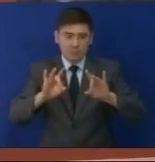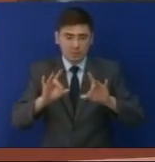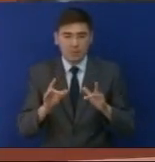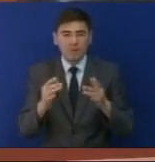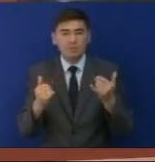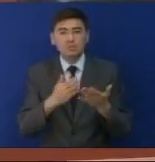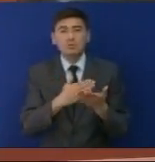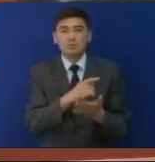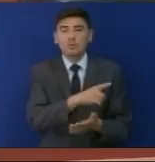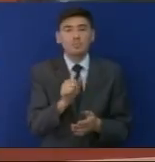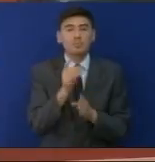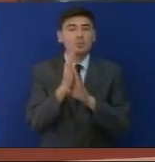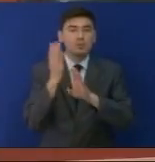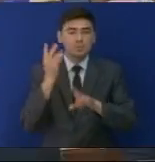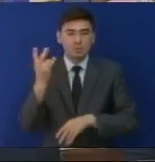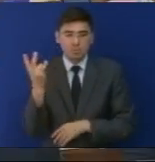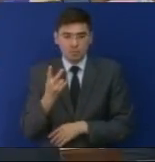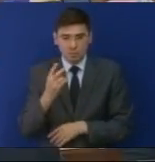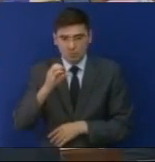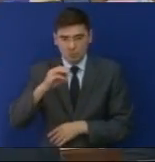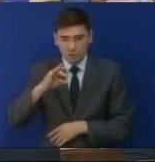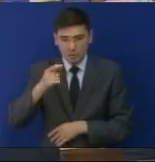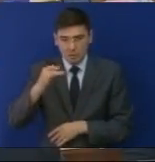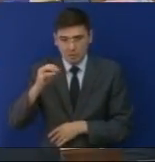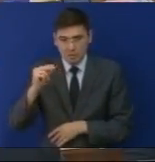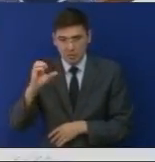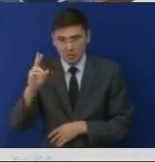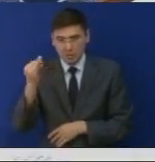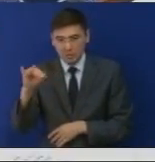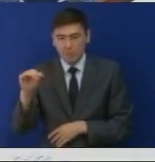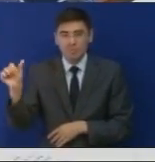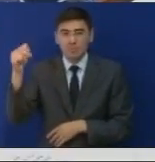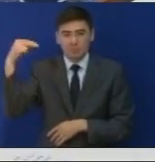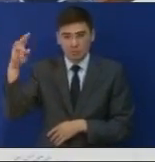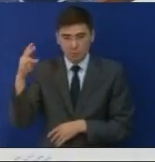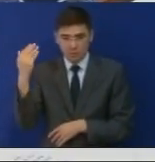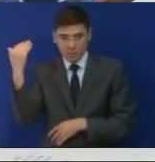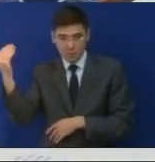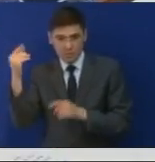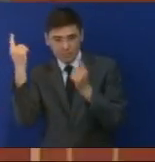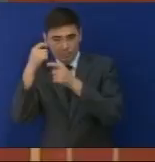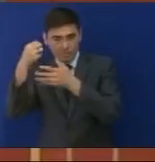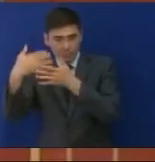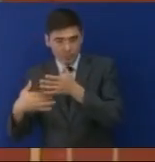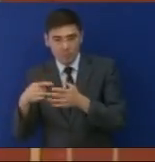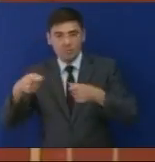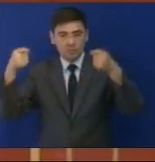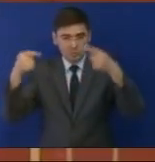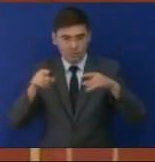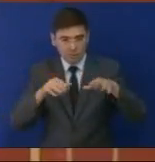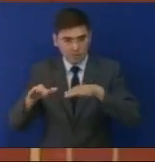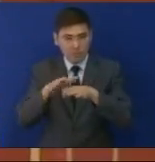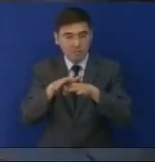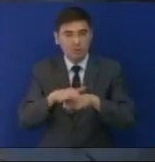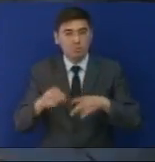своей деятельности ориентировались прежде всего на стратегические ориентиры, сформулированные первым президентом страны Елбасы Нурсултаном Назарбаевым на